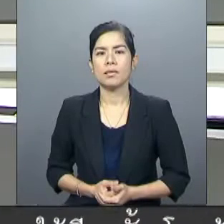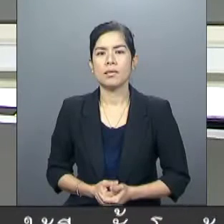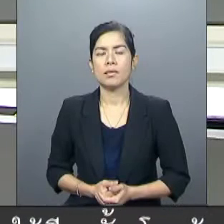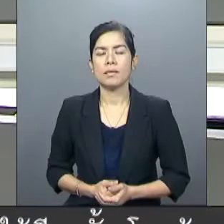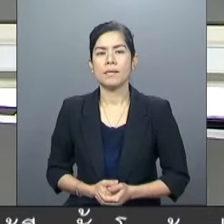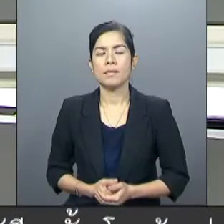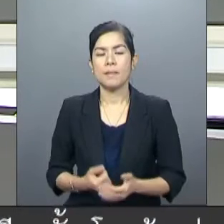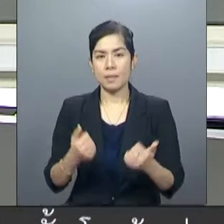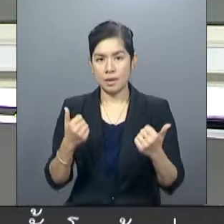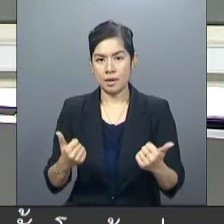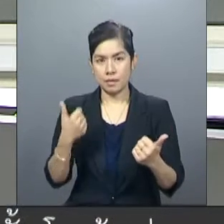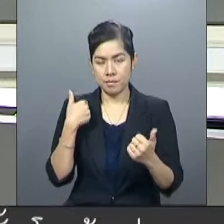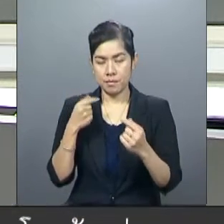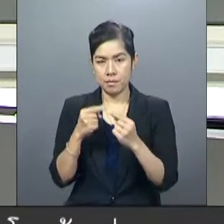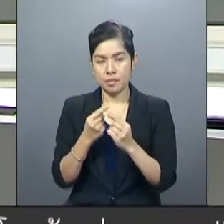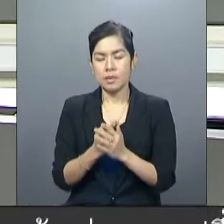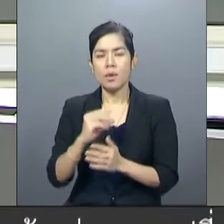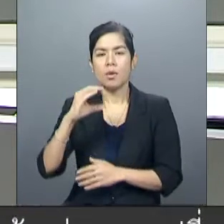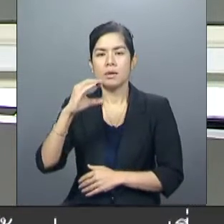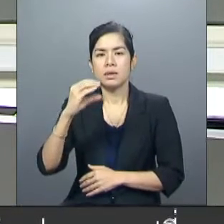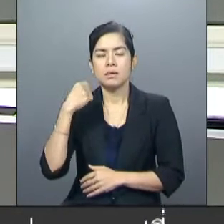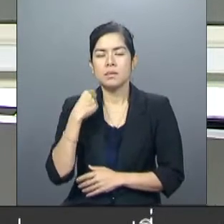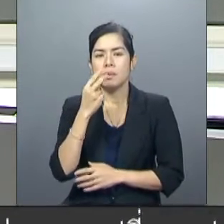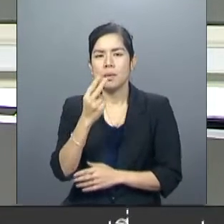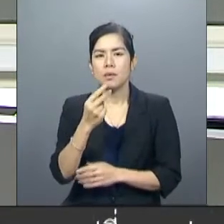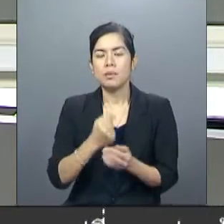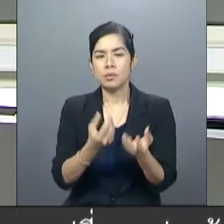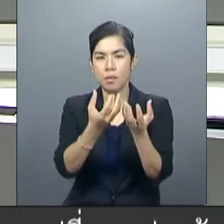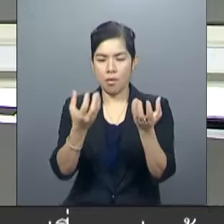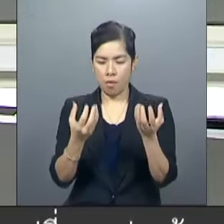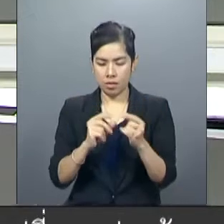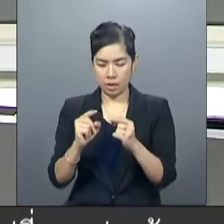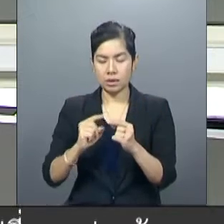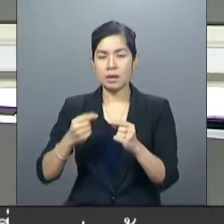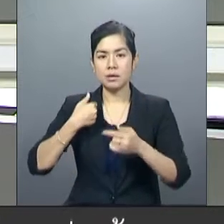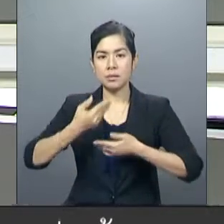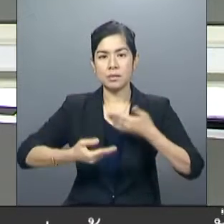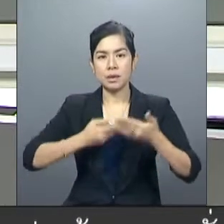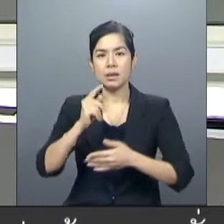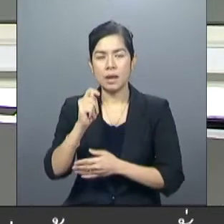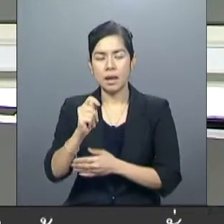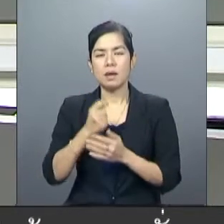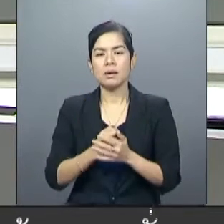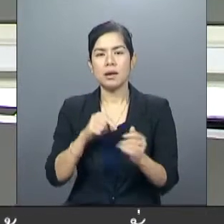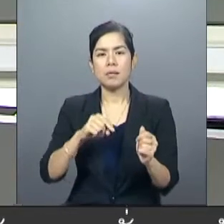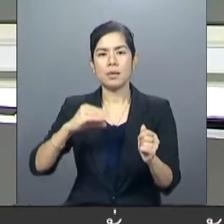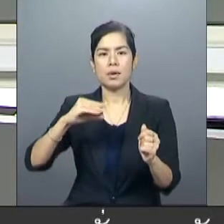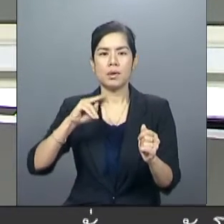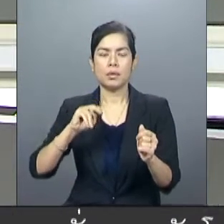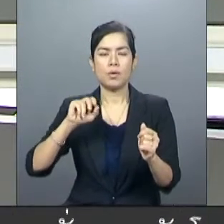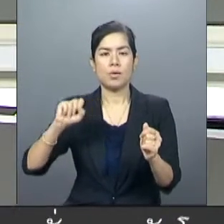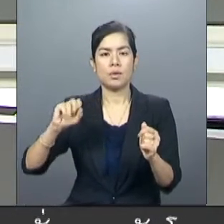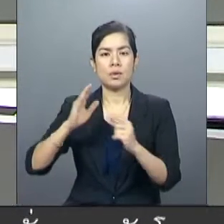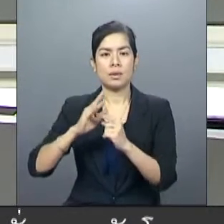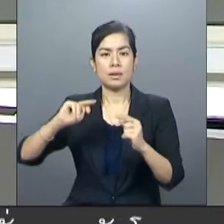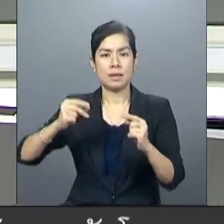มาถึงช่วงเจนซีรีพอร์เตอร์วันนี้ค่ะจะพาไปสำรวจสินค้าที่ตลาดป่ายางทางโค้งตำบลนนสังอำเภอกันทรารมจังหวัด